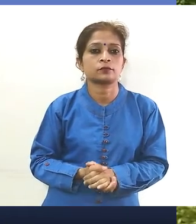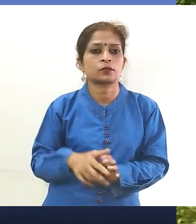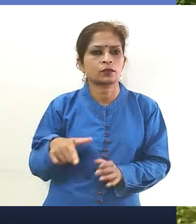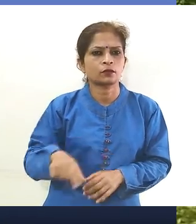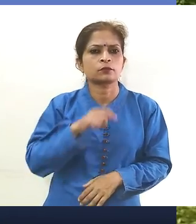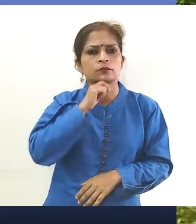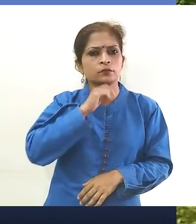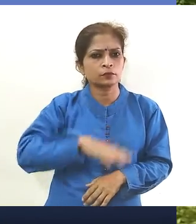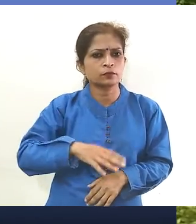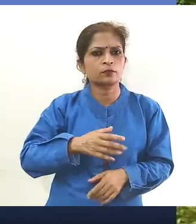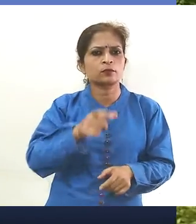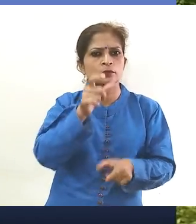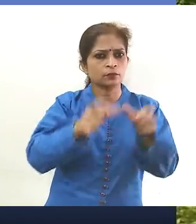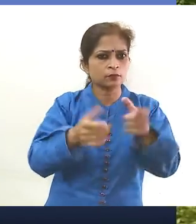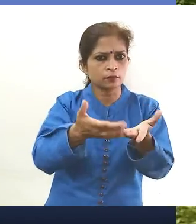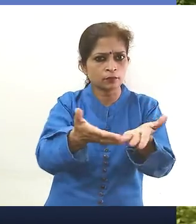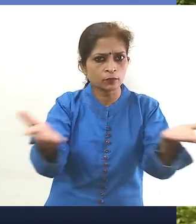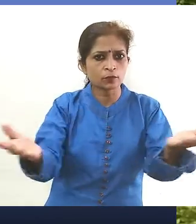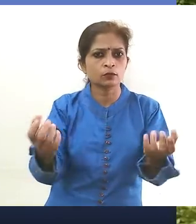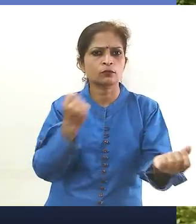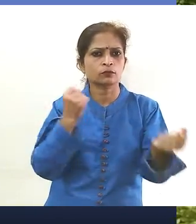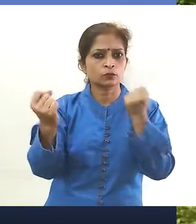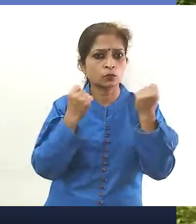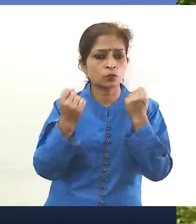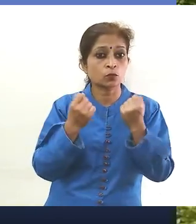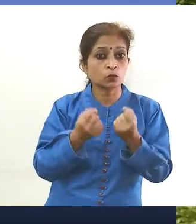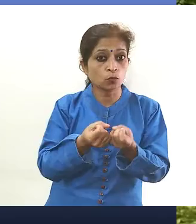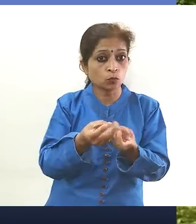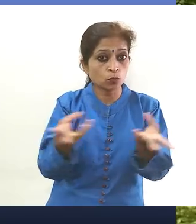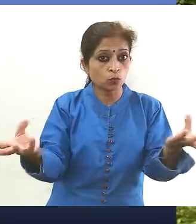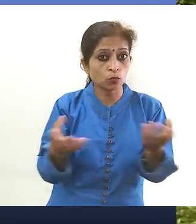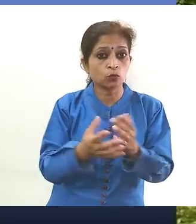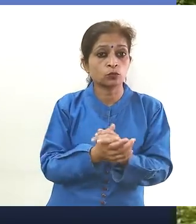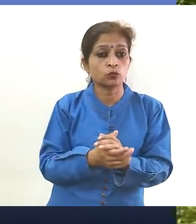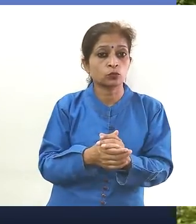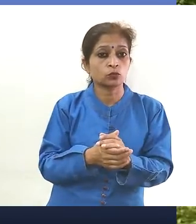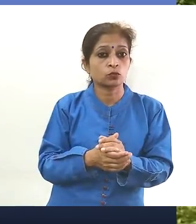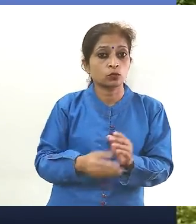जो यंगस्टर्स हैं वे अधिक व्यायाम करना चाहते हैं तो कम से कम